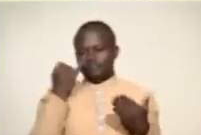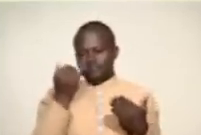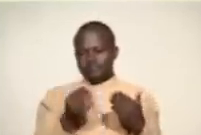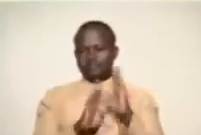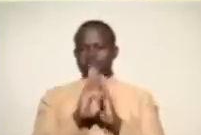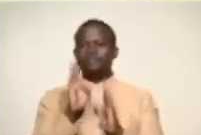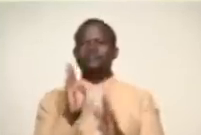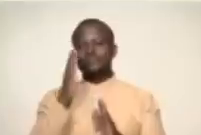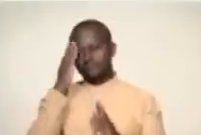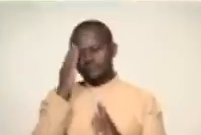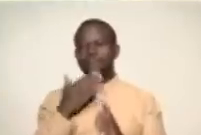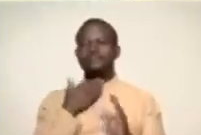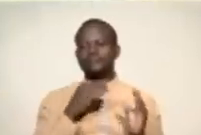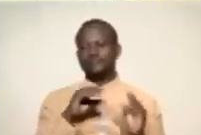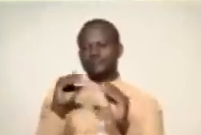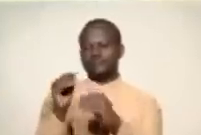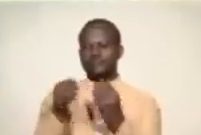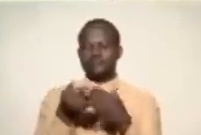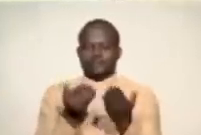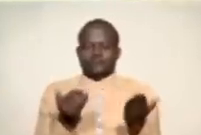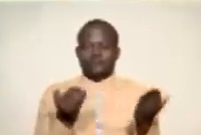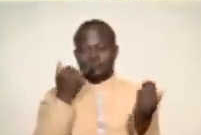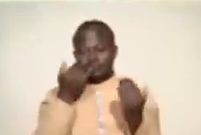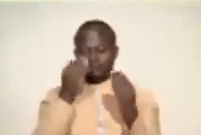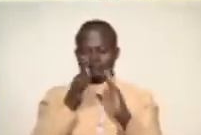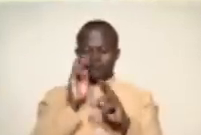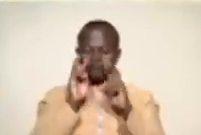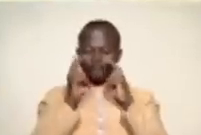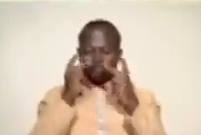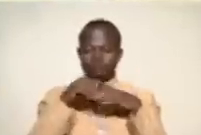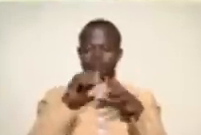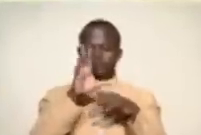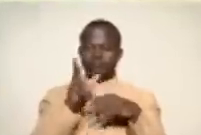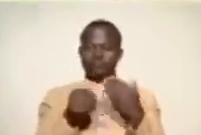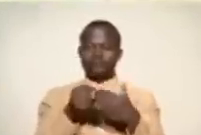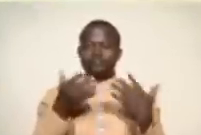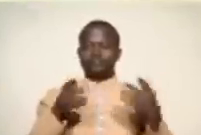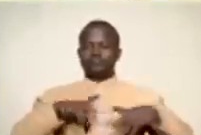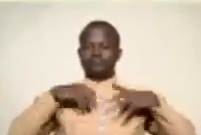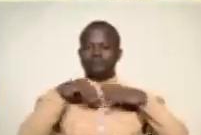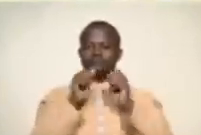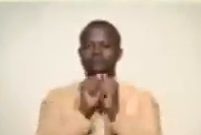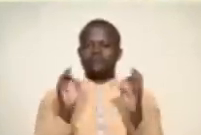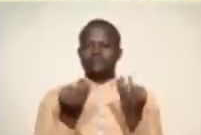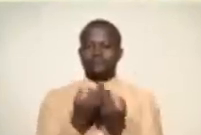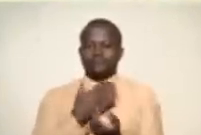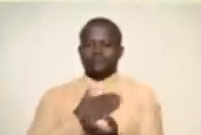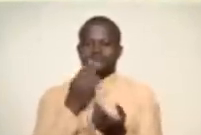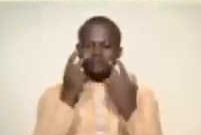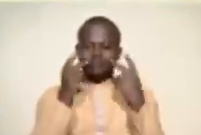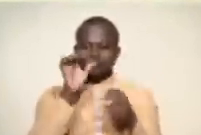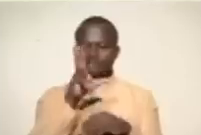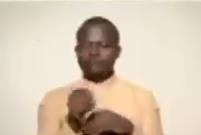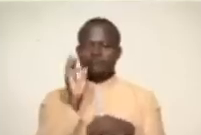murazi ko dushaka no kw'exporting. Niba umuntu areba muri Afurika akavuga ati nihe naba n'umuryango wanjye, akabona Afurika, ni ukuvuga